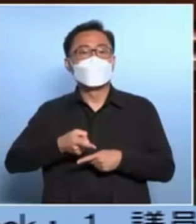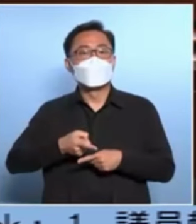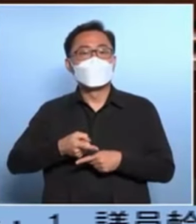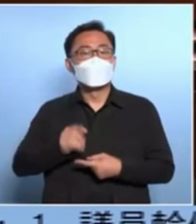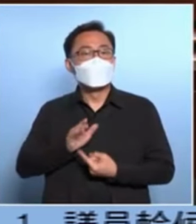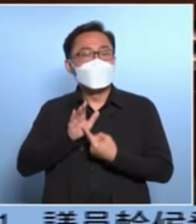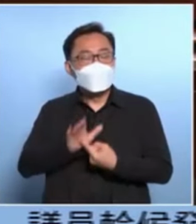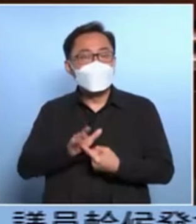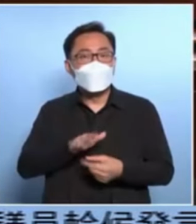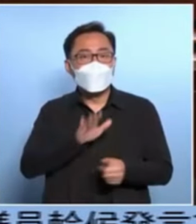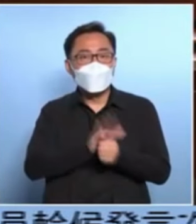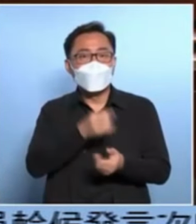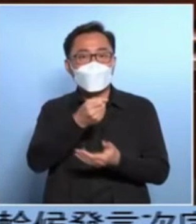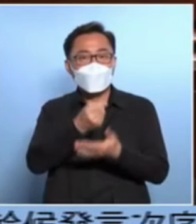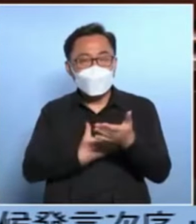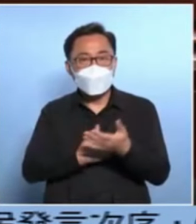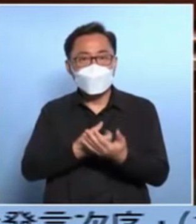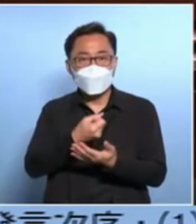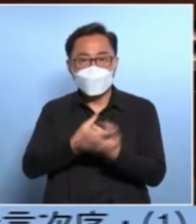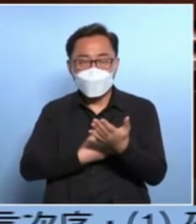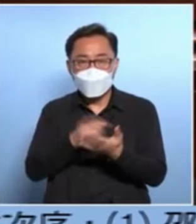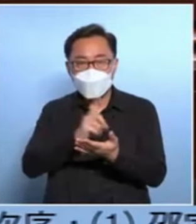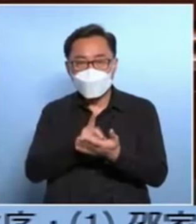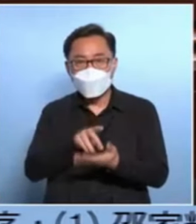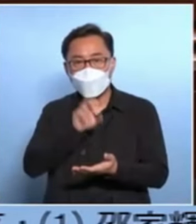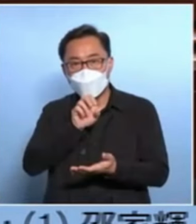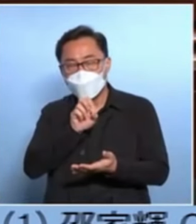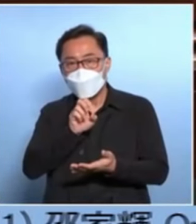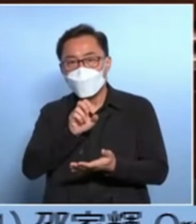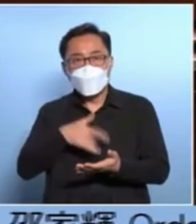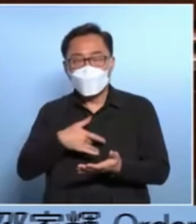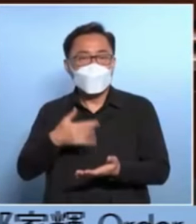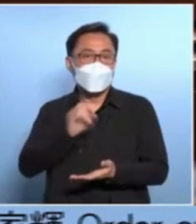些保護兒童的政策和法例，不要又是得個講字。主席，我謹此陳辭。